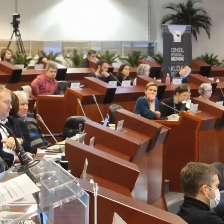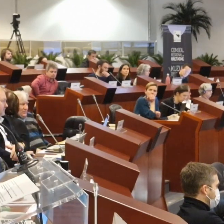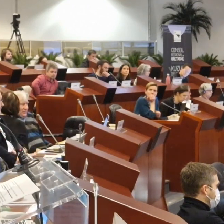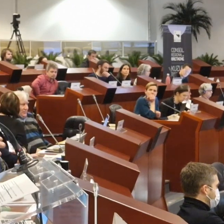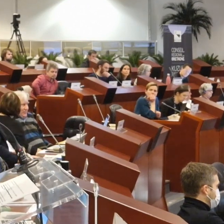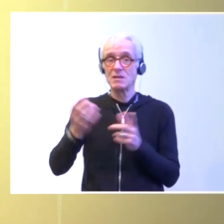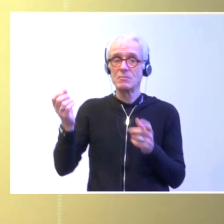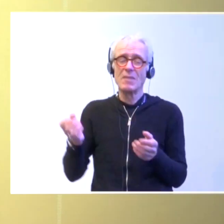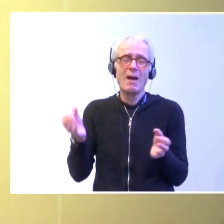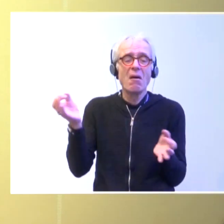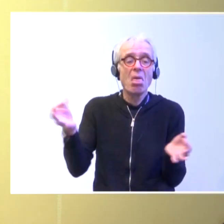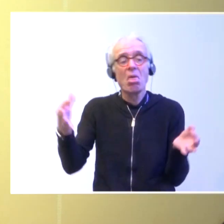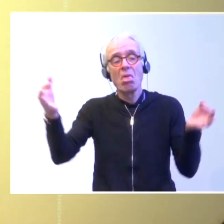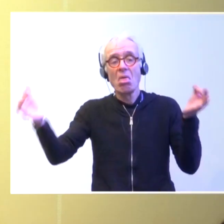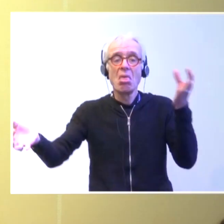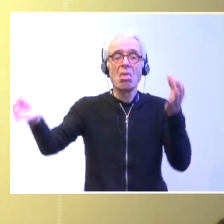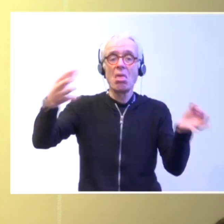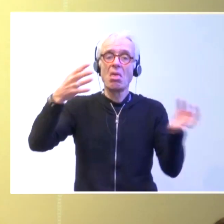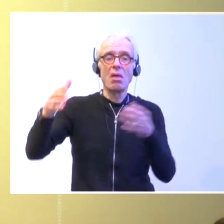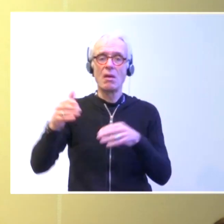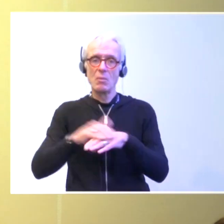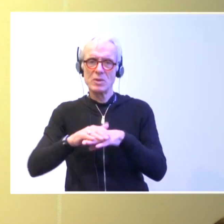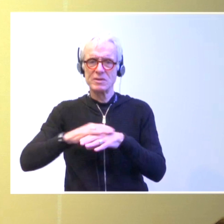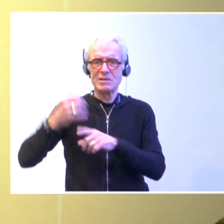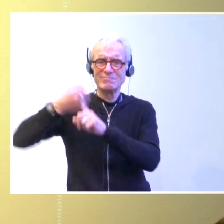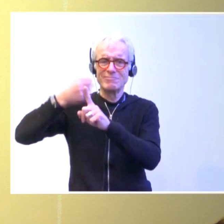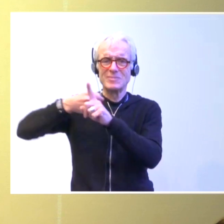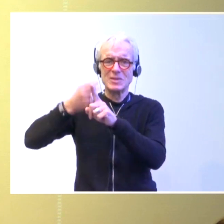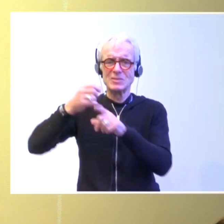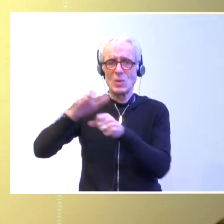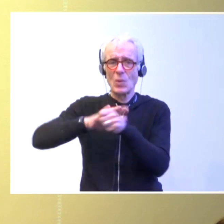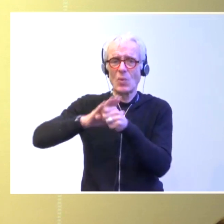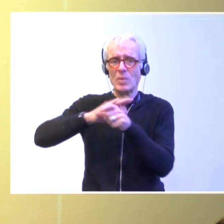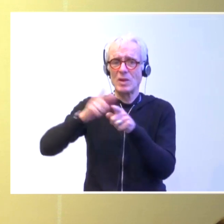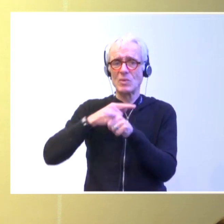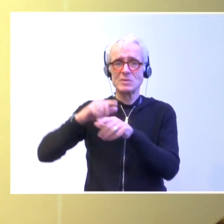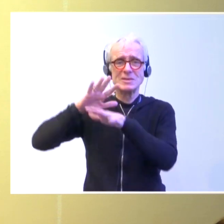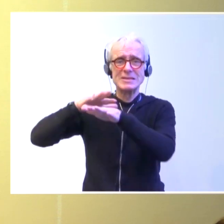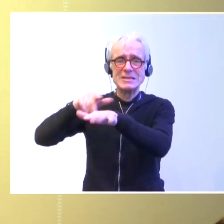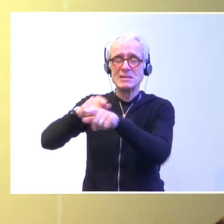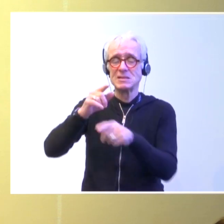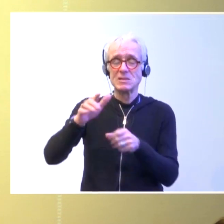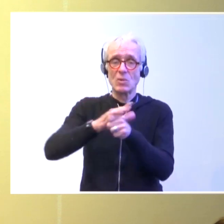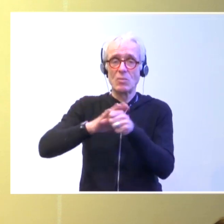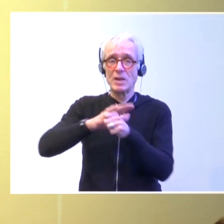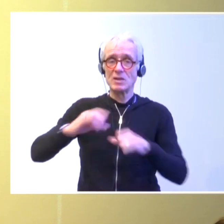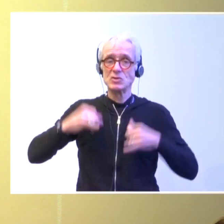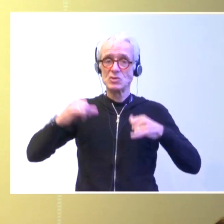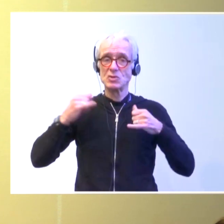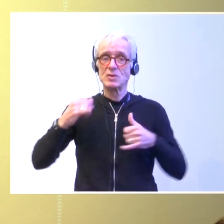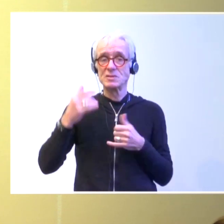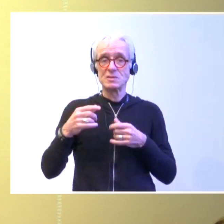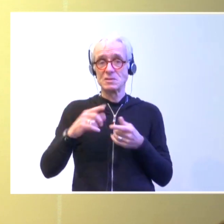Mais ce sont des points éparpillés, il'y pas de volonté politique suffisante, d'ampleur suffisante pour endiguer le fait que la jeunesse de ce pays soit de